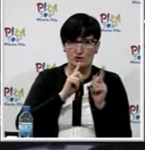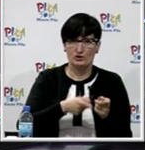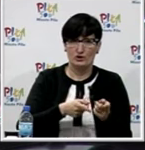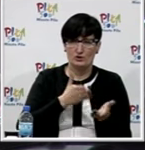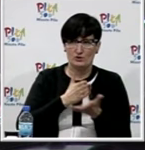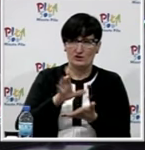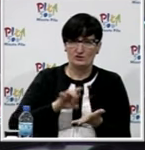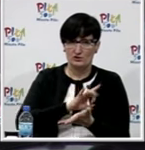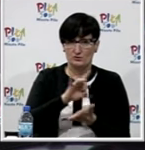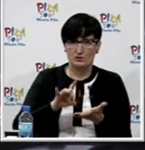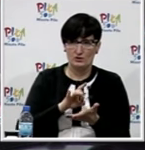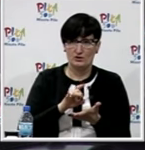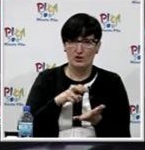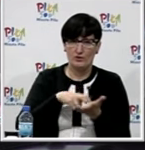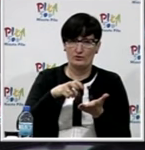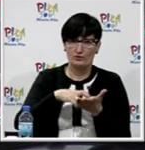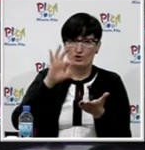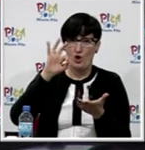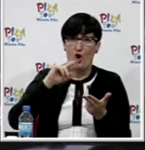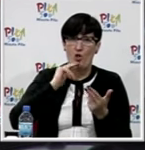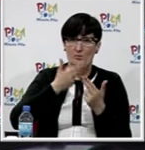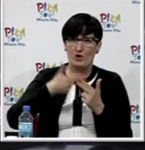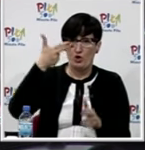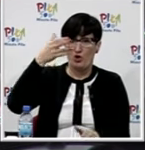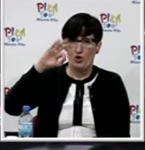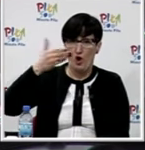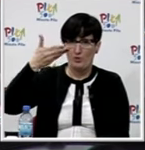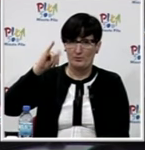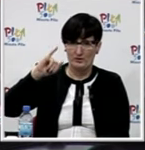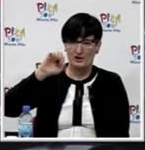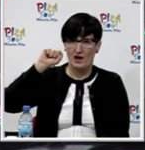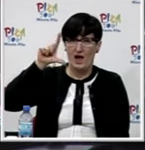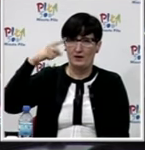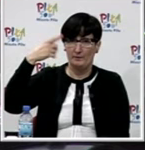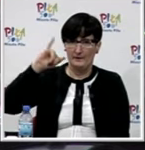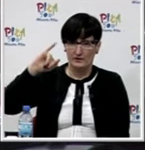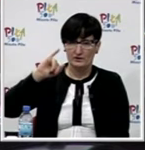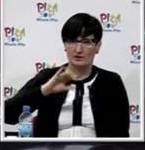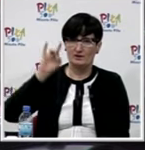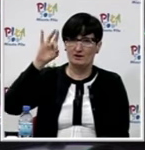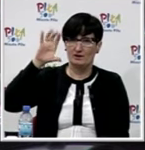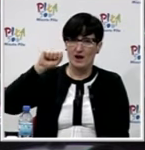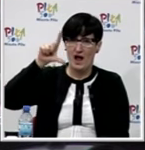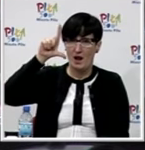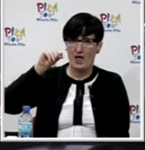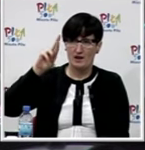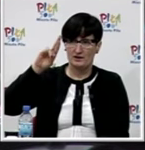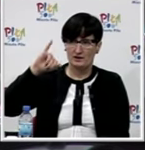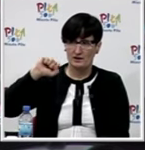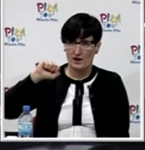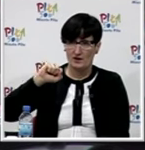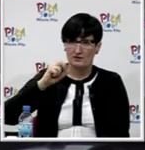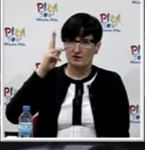nawiasie chodzi o odpowiedź w sprawie Nomi, Intermarché, Aldi, Galerii Kasztanowej, Praktikera,